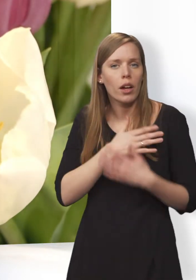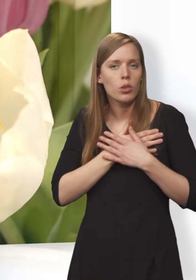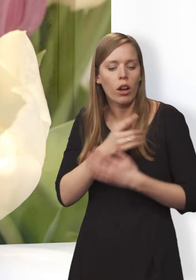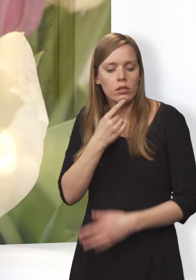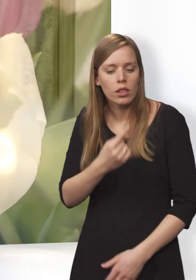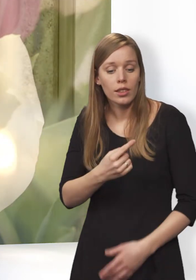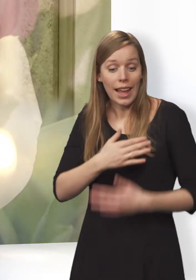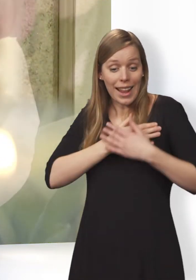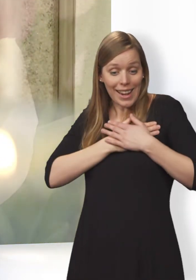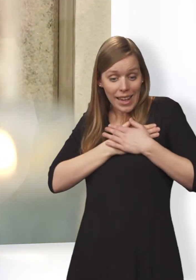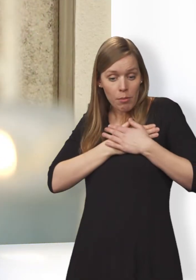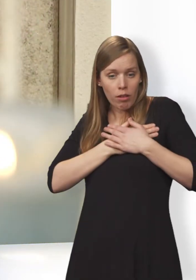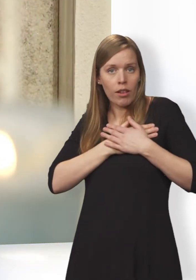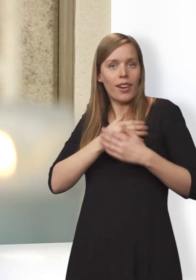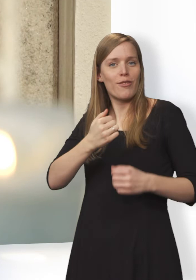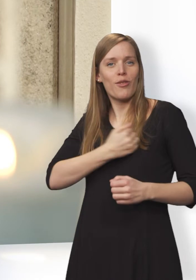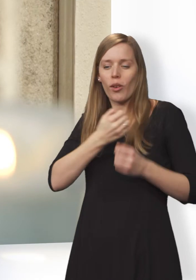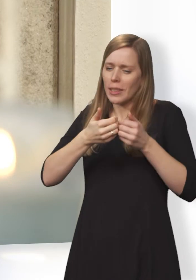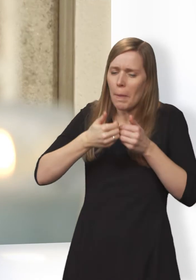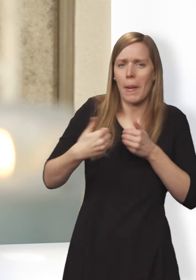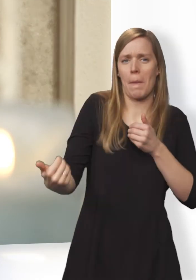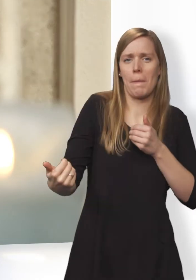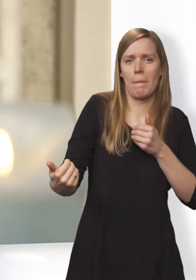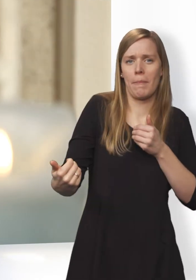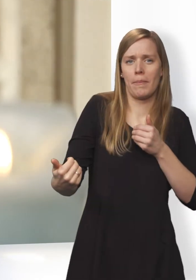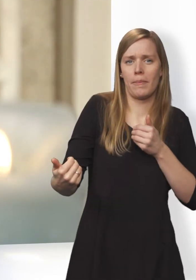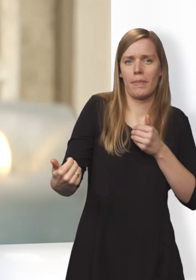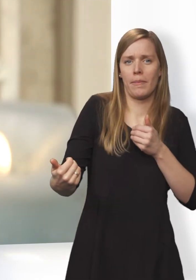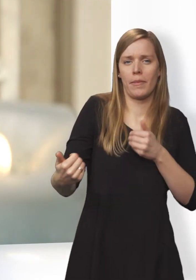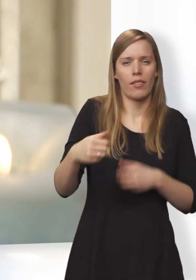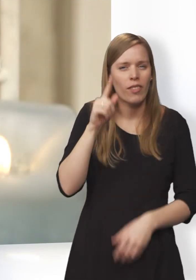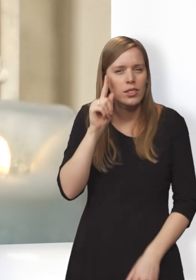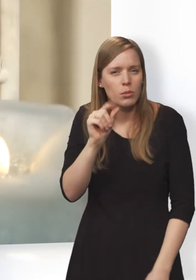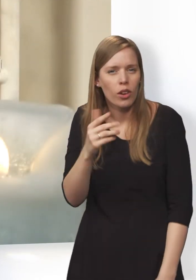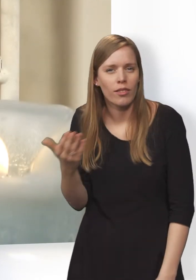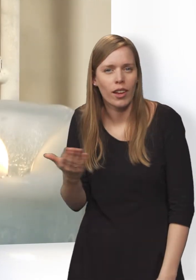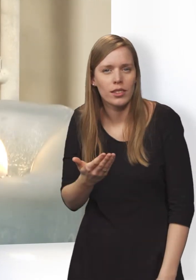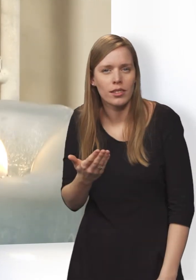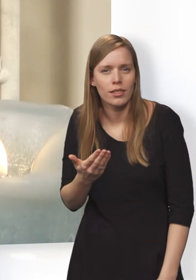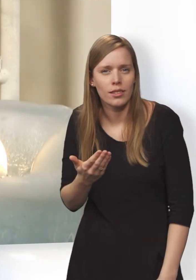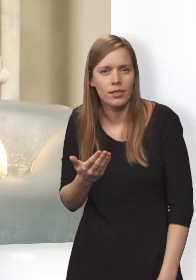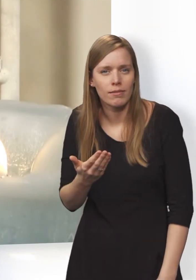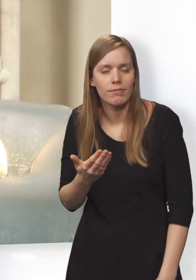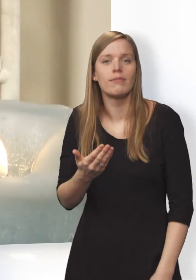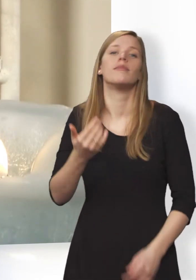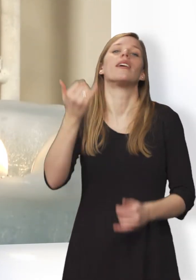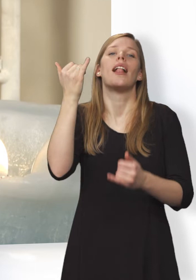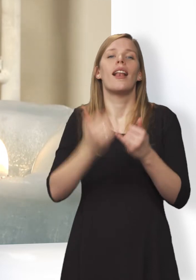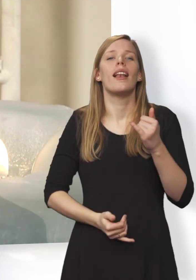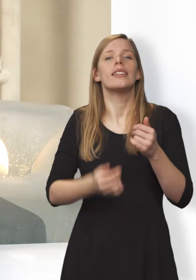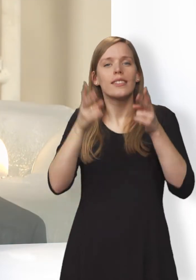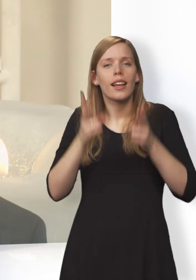nicht in der liebe wissen sie was das heißt da geht es uns im letzten gericht einmal wie dieser